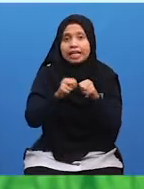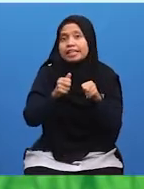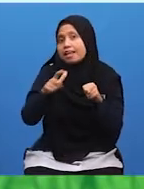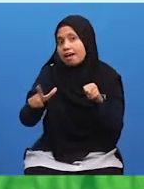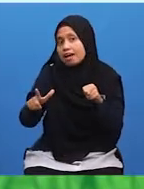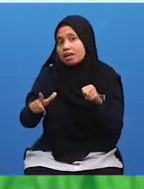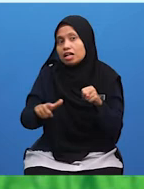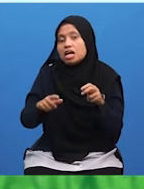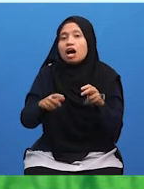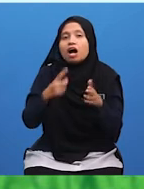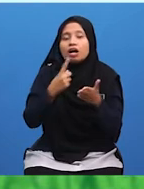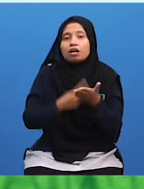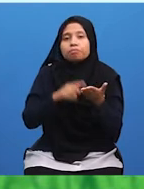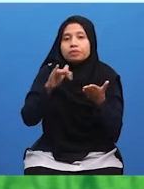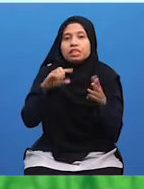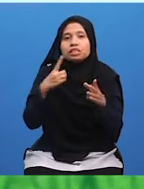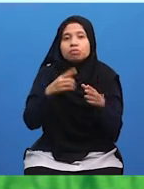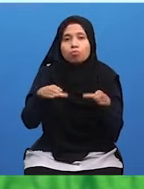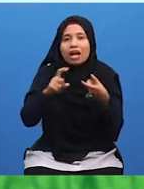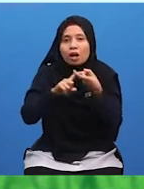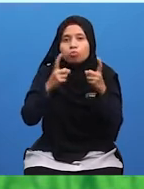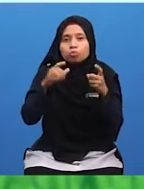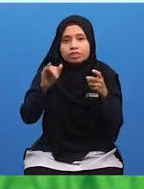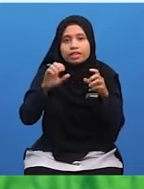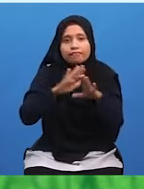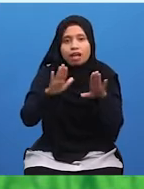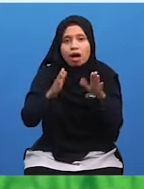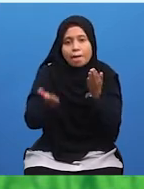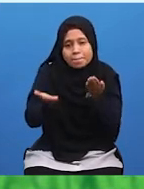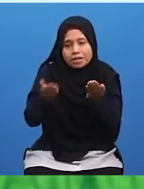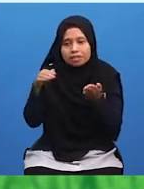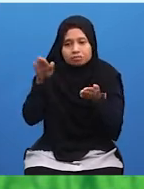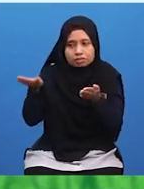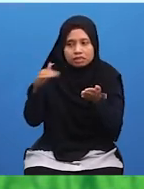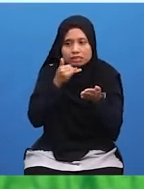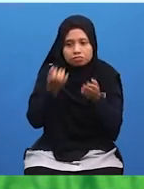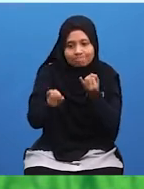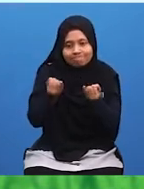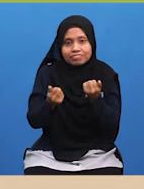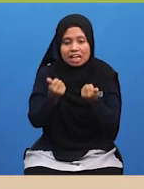ialah tindakan dan keputusan yang tidak berat sebelah.